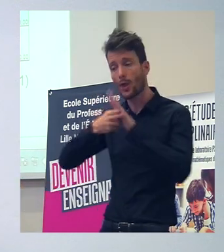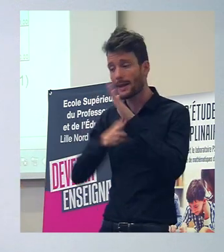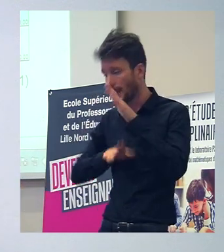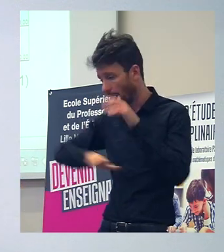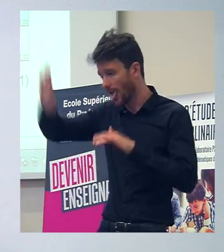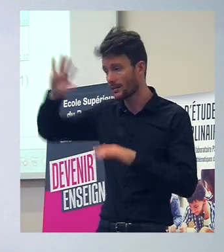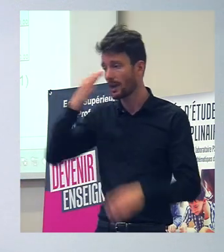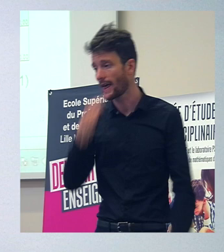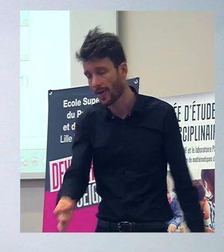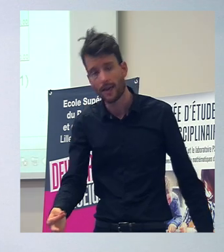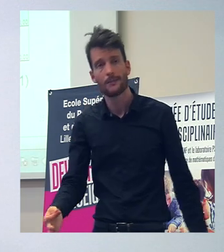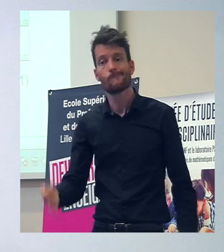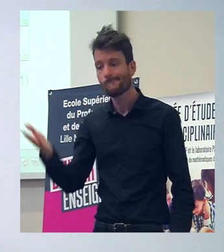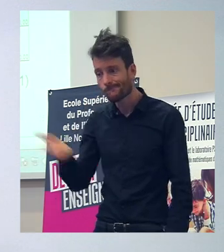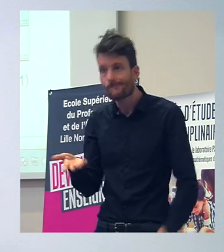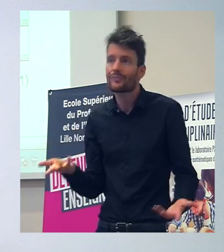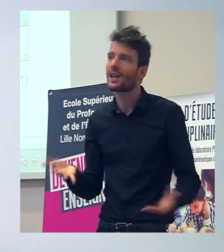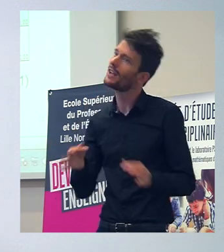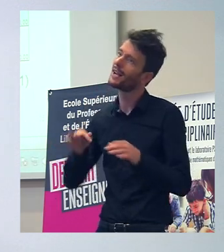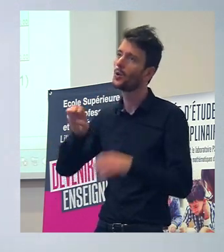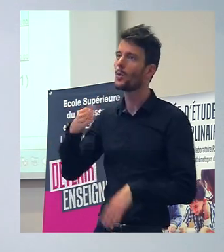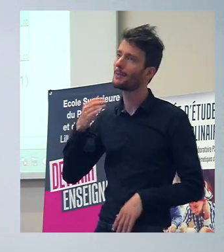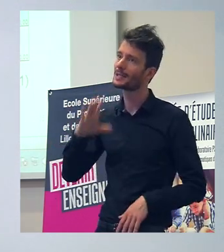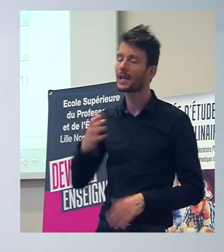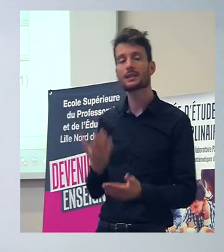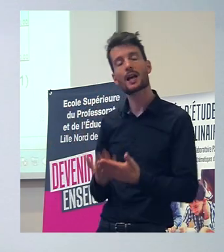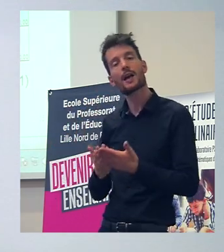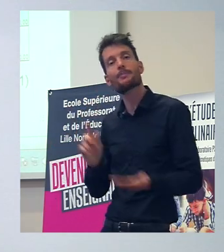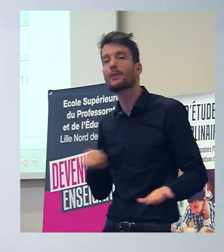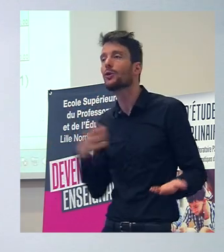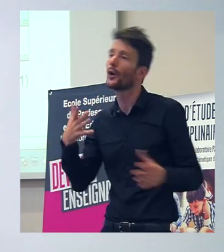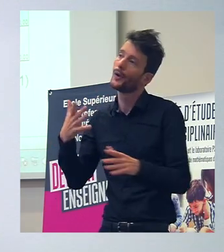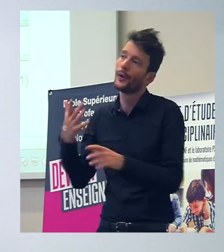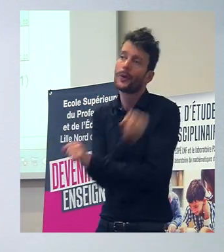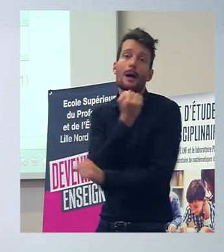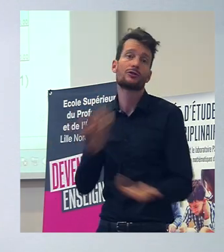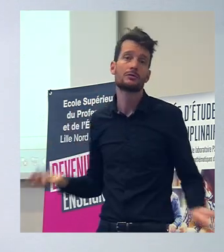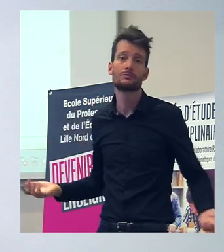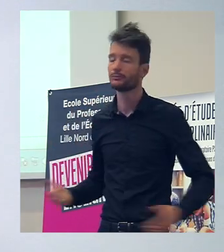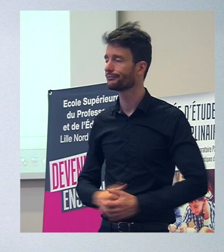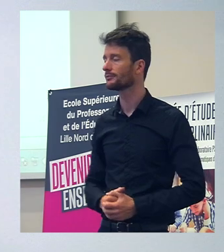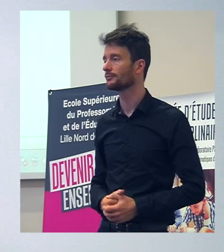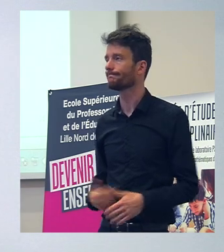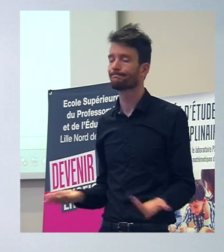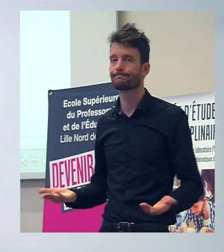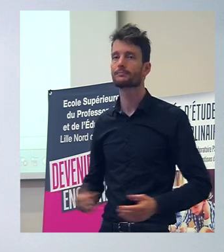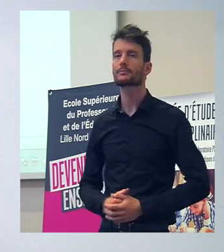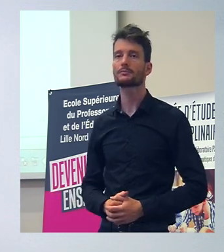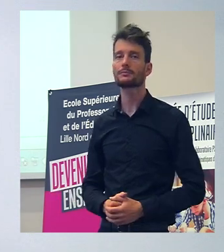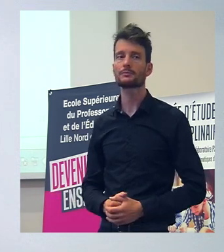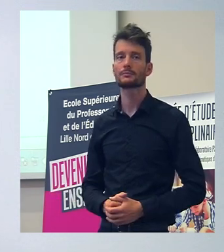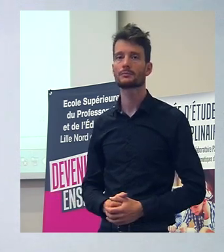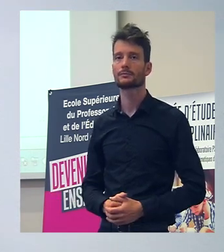qui, en termes d'éducation morale et civique, est évidemment fort dommageable. Voilà.